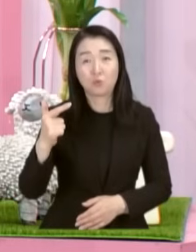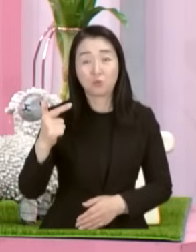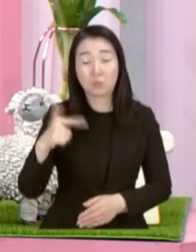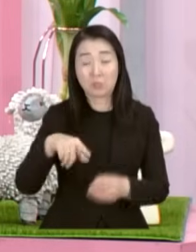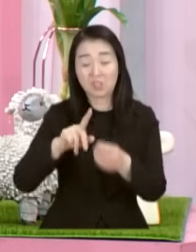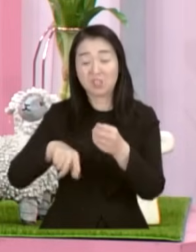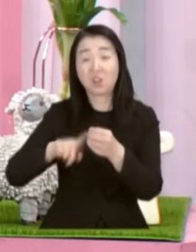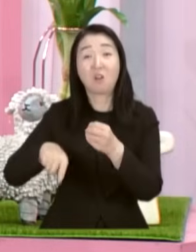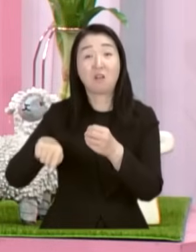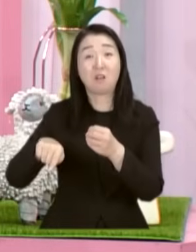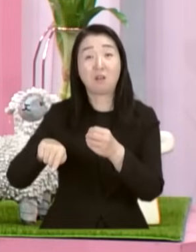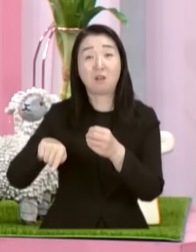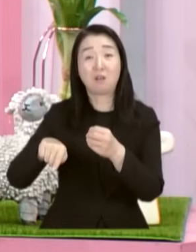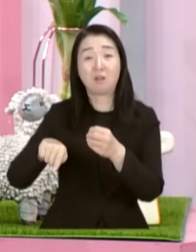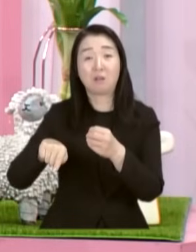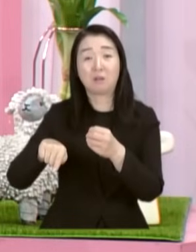절간